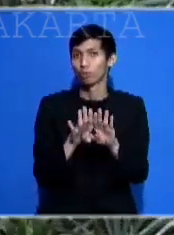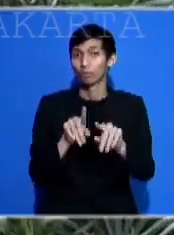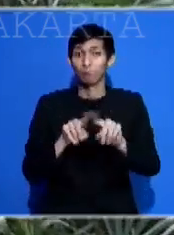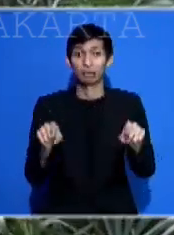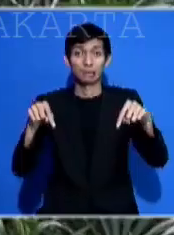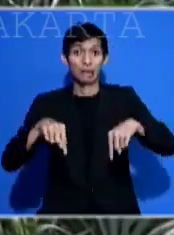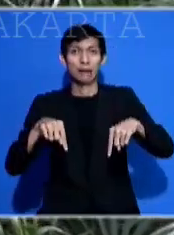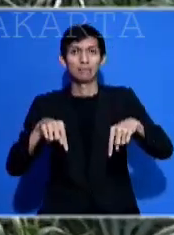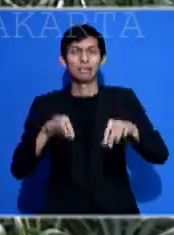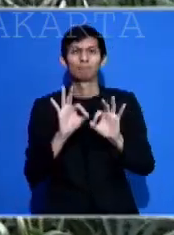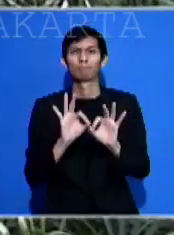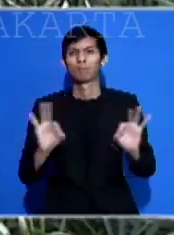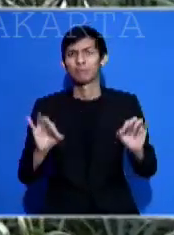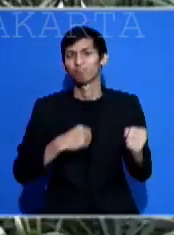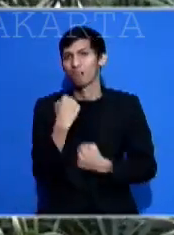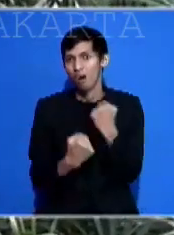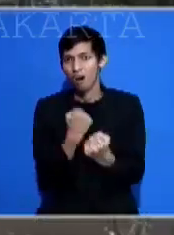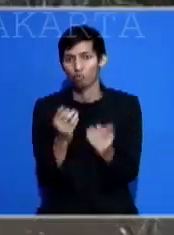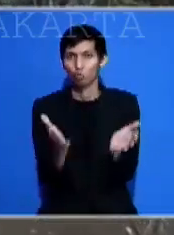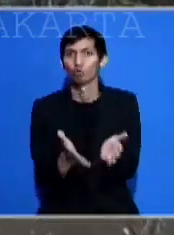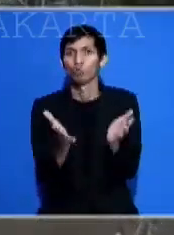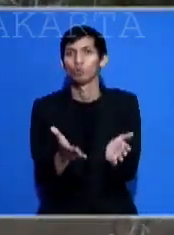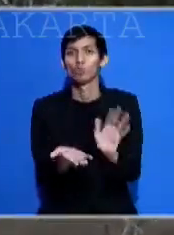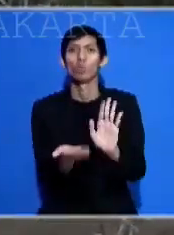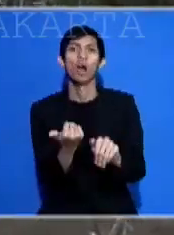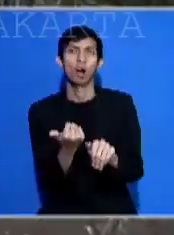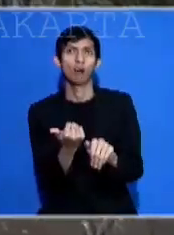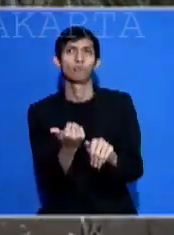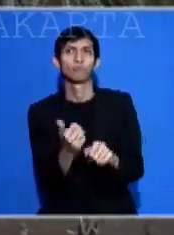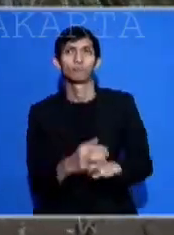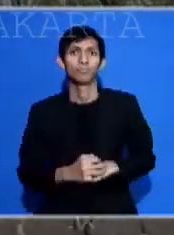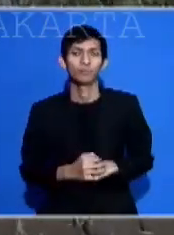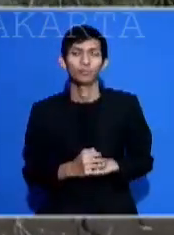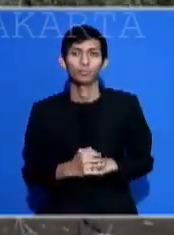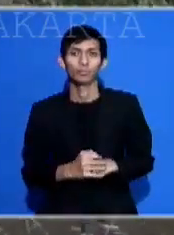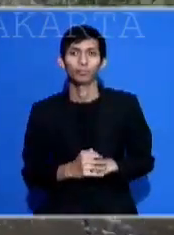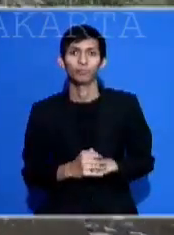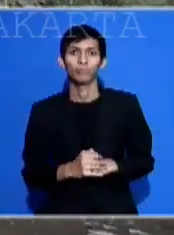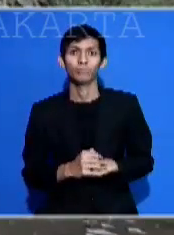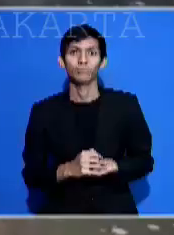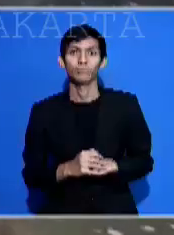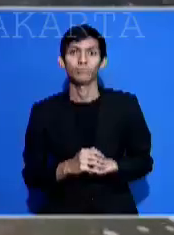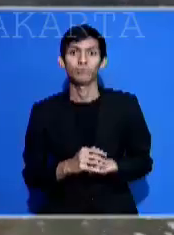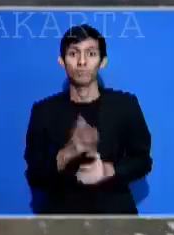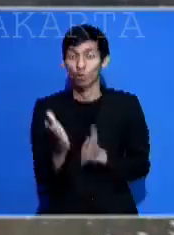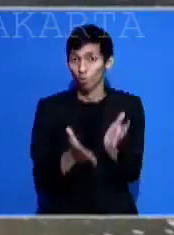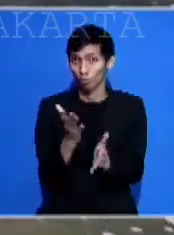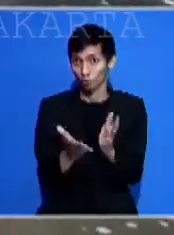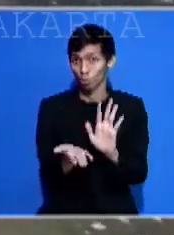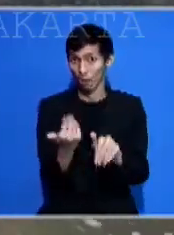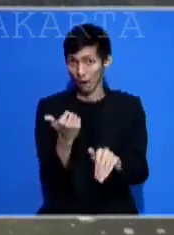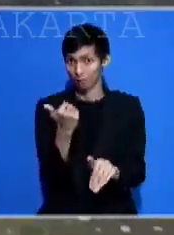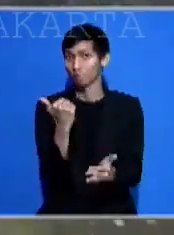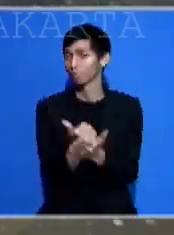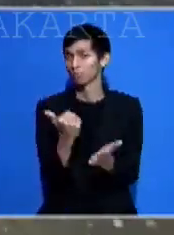wonten kupiyo warga badhe nandosi jujukan wisata ingkang nate kaluka menika. Menawi dipun kemunah malih, sajatosipun jujukan wisata menika